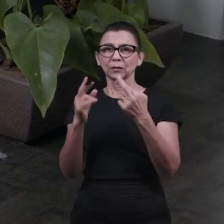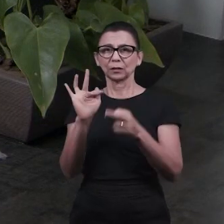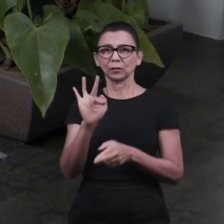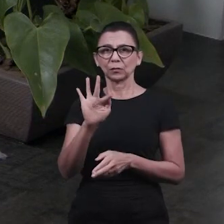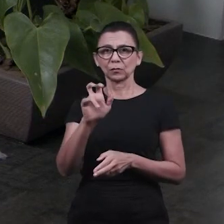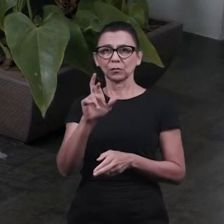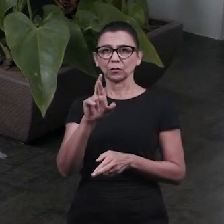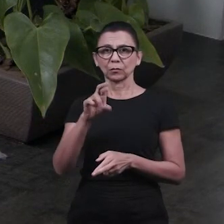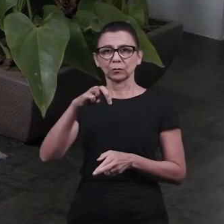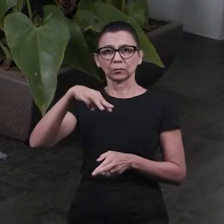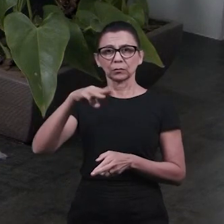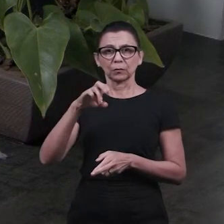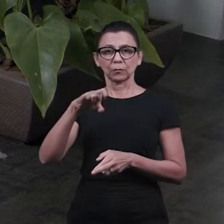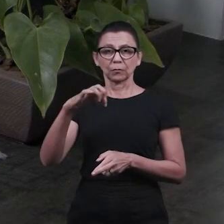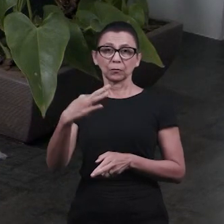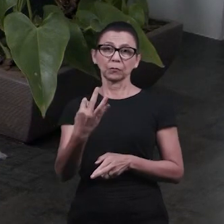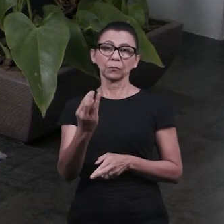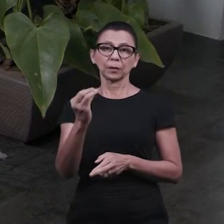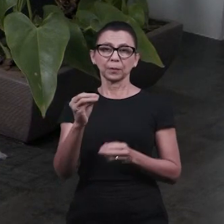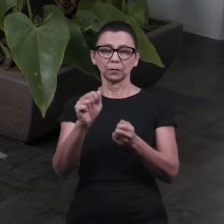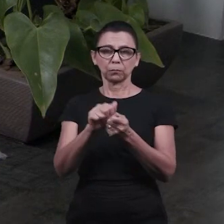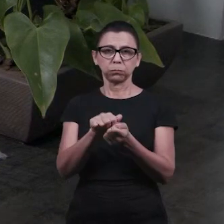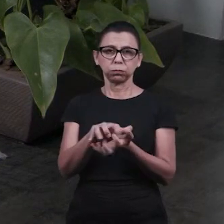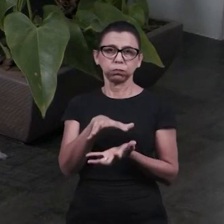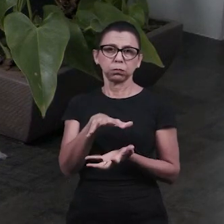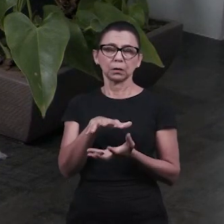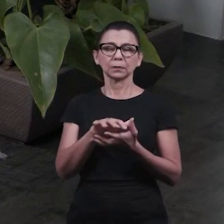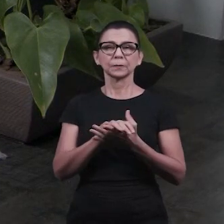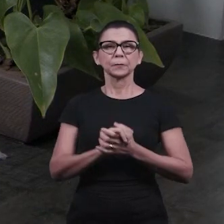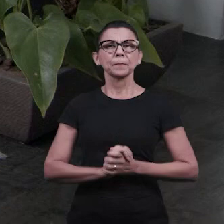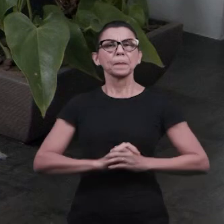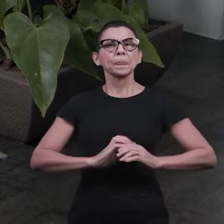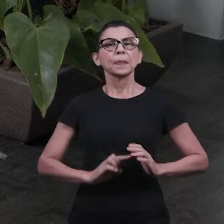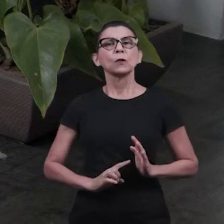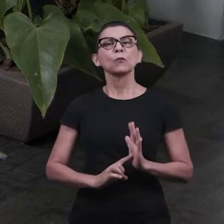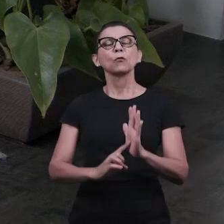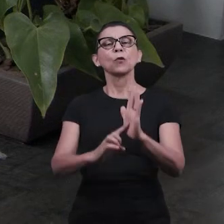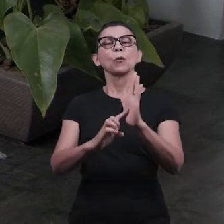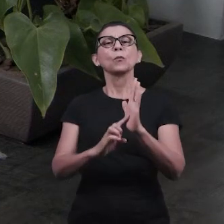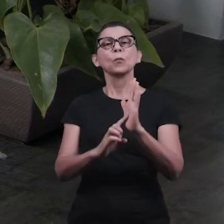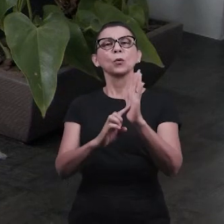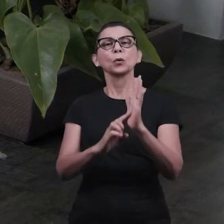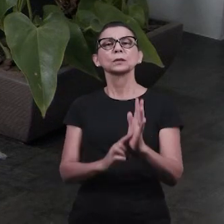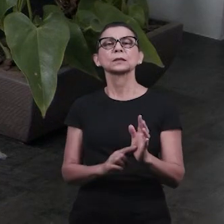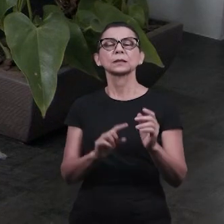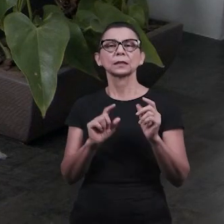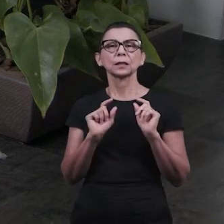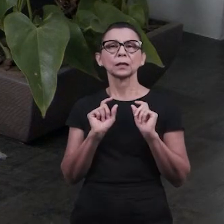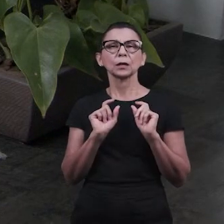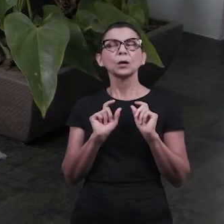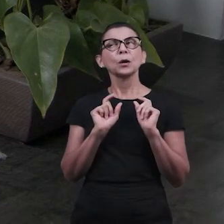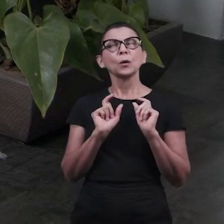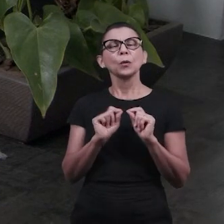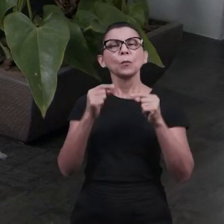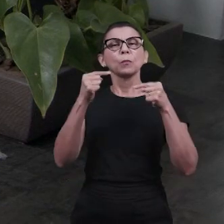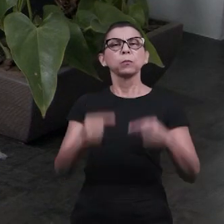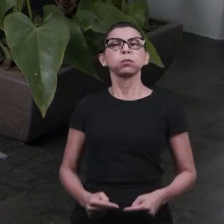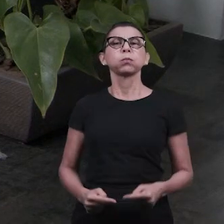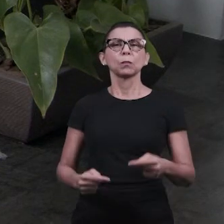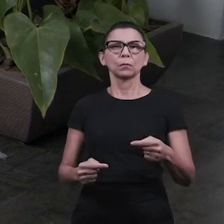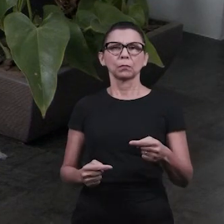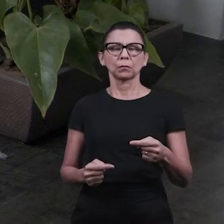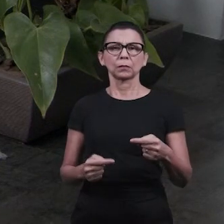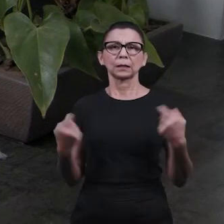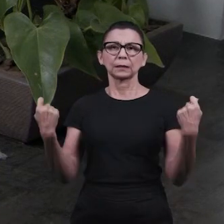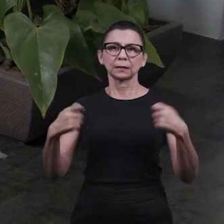en élargissant la compréhension de cette parabole, en montrant quelles sont les oppositions qui doivent être vaincues